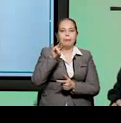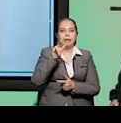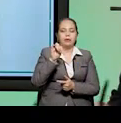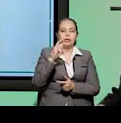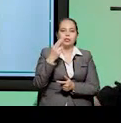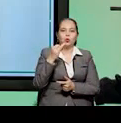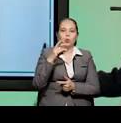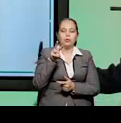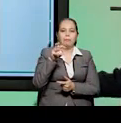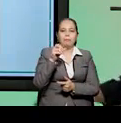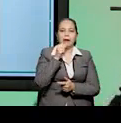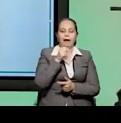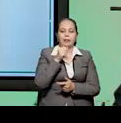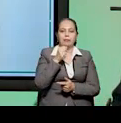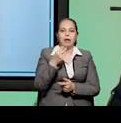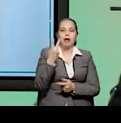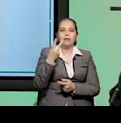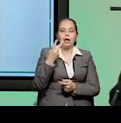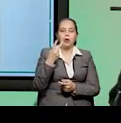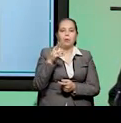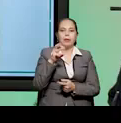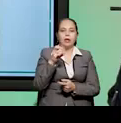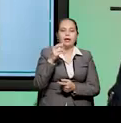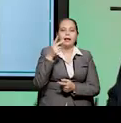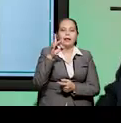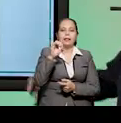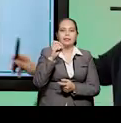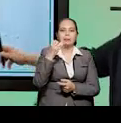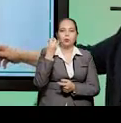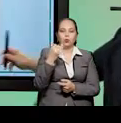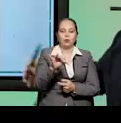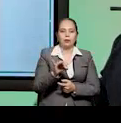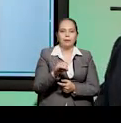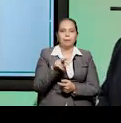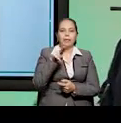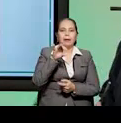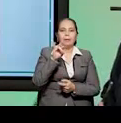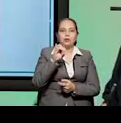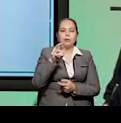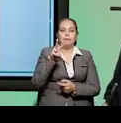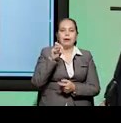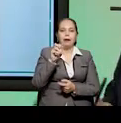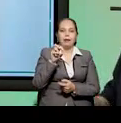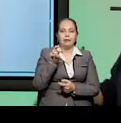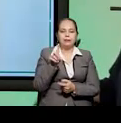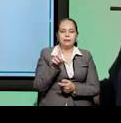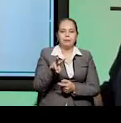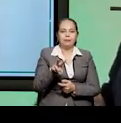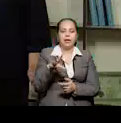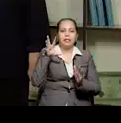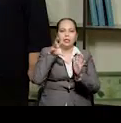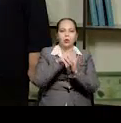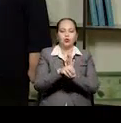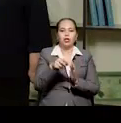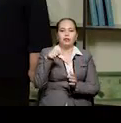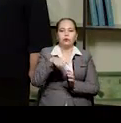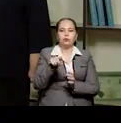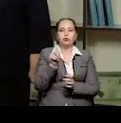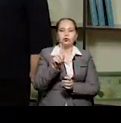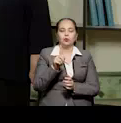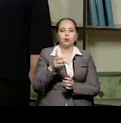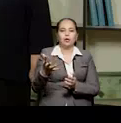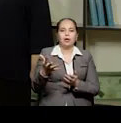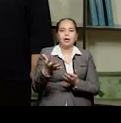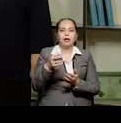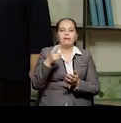пиноцитозный механизм. Второй механизм – рецепторный. Пиноцитозный механизм заключается в том, что с